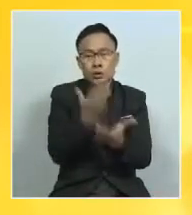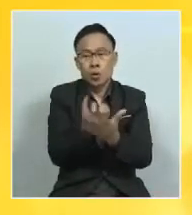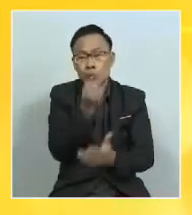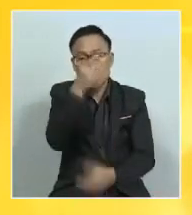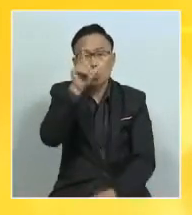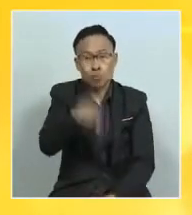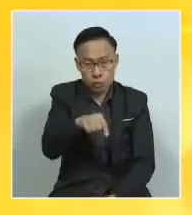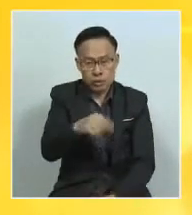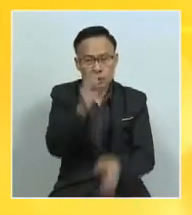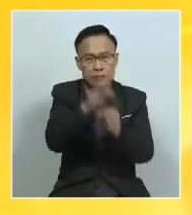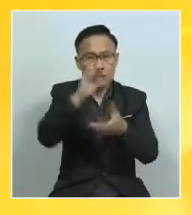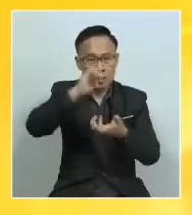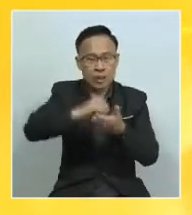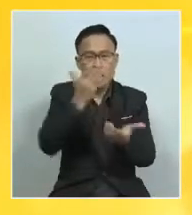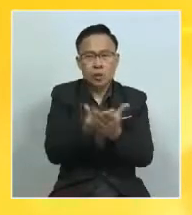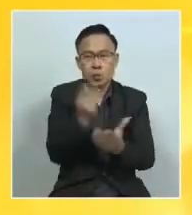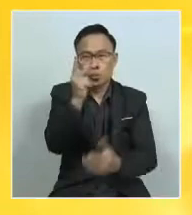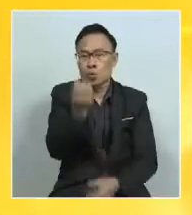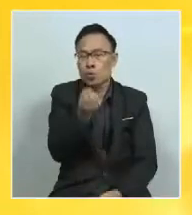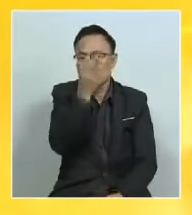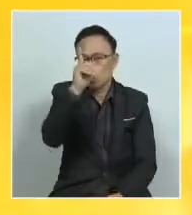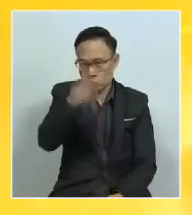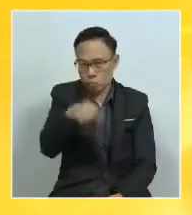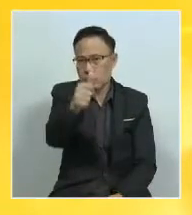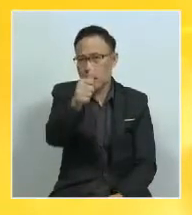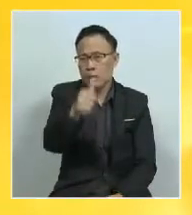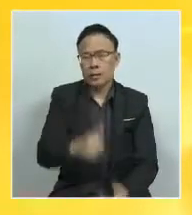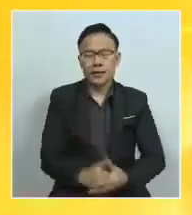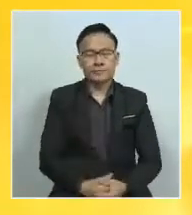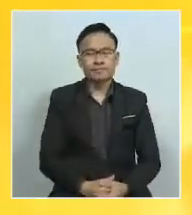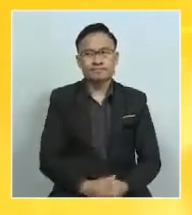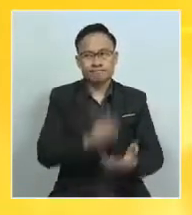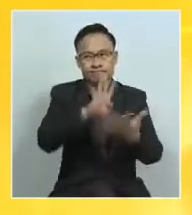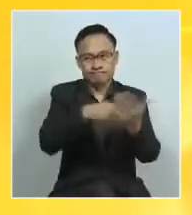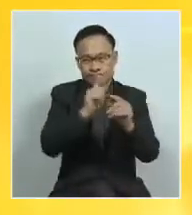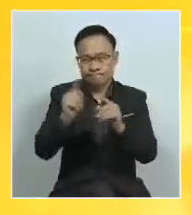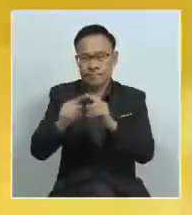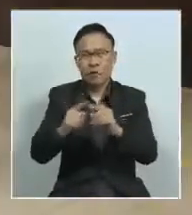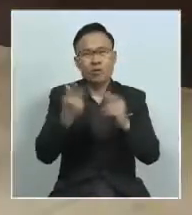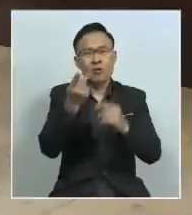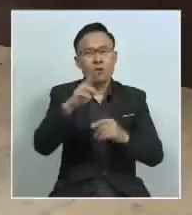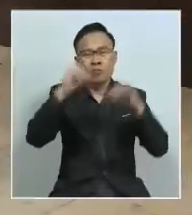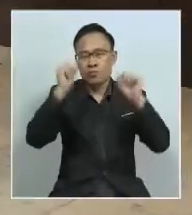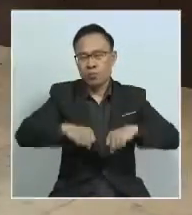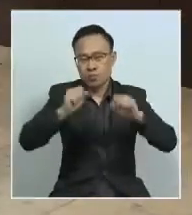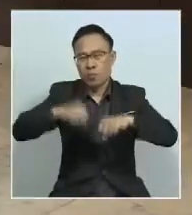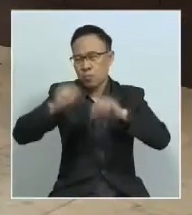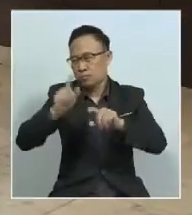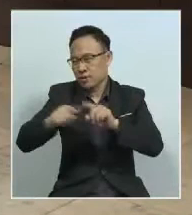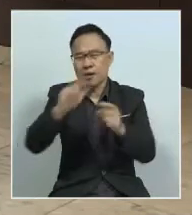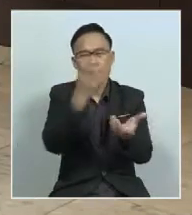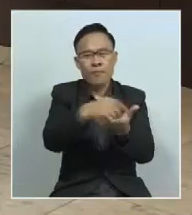แบบทอส.ได้อย่างสะดวกและสบายใจมากขึ้นด้วย ครับก็เป็นเรื่องดีๆนะครับที่วันนี้นำมาเล่าสู่คุณผู้ช